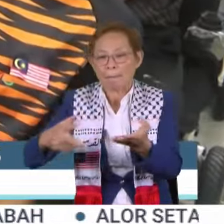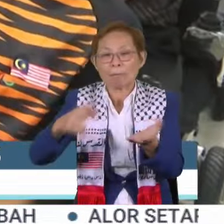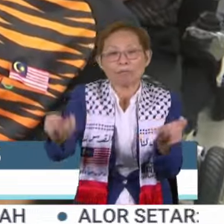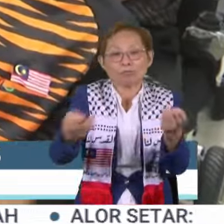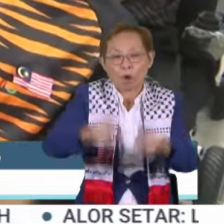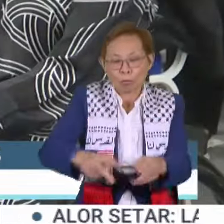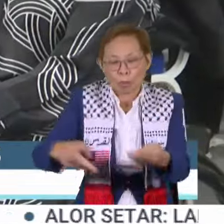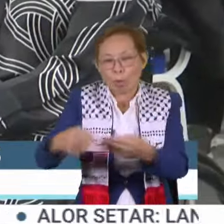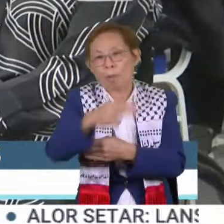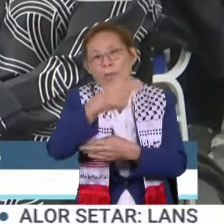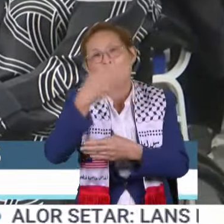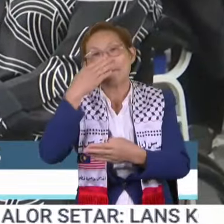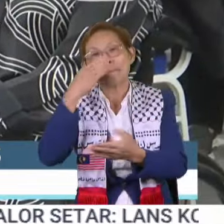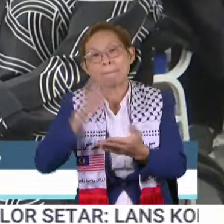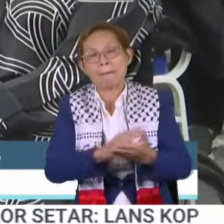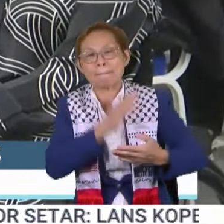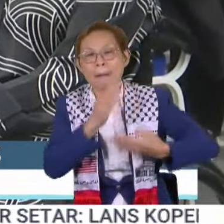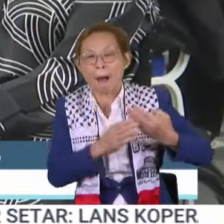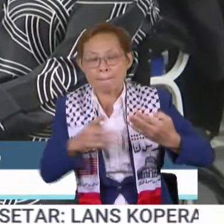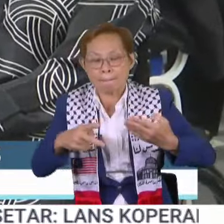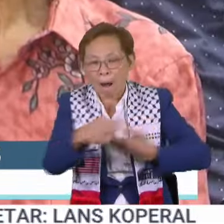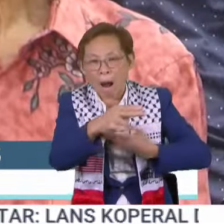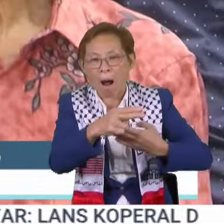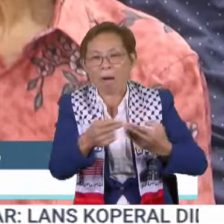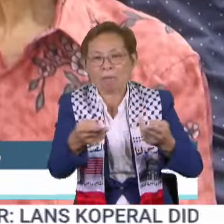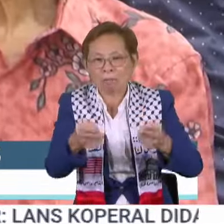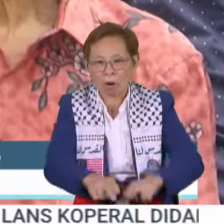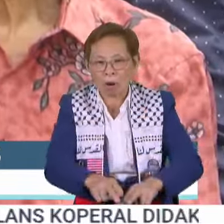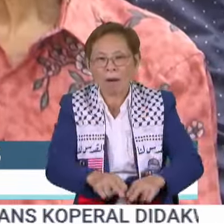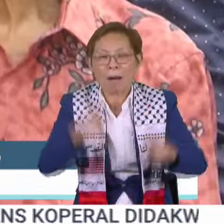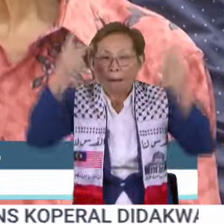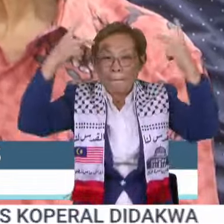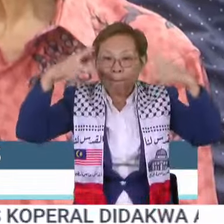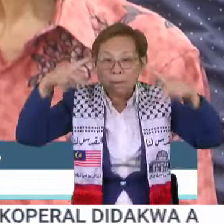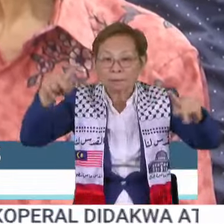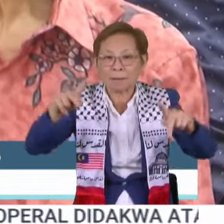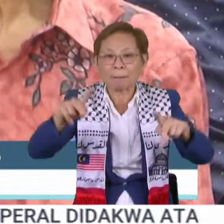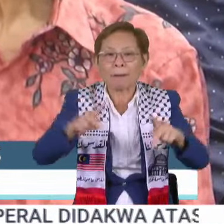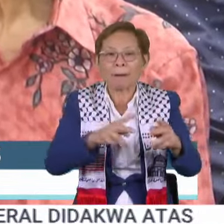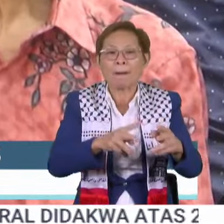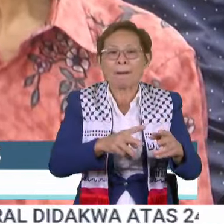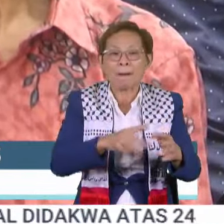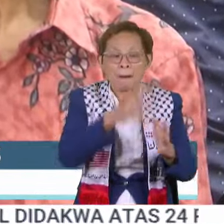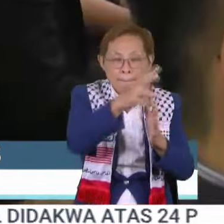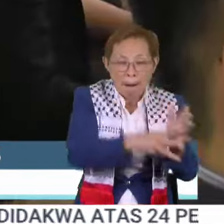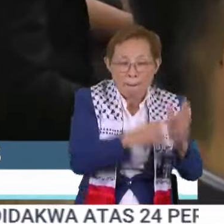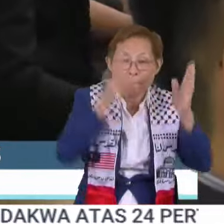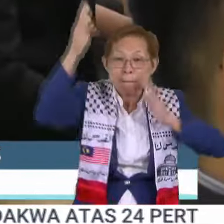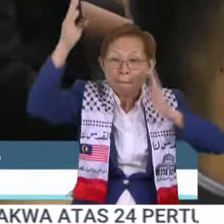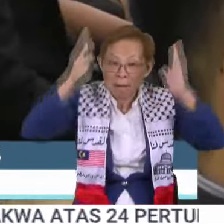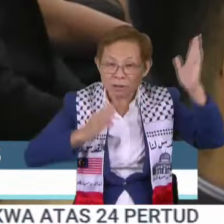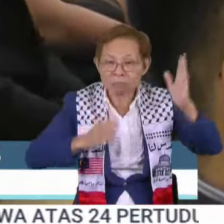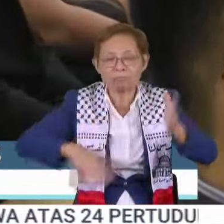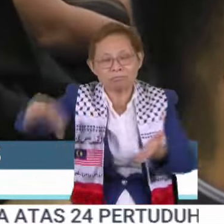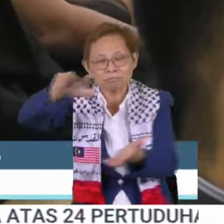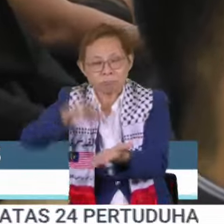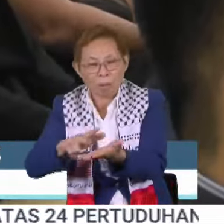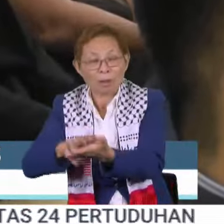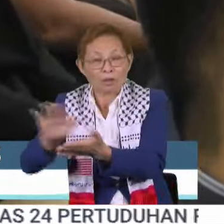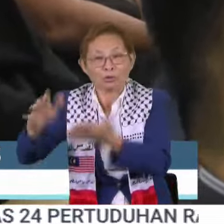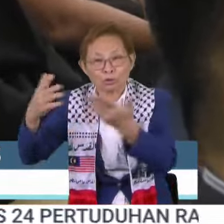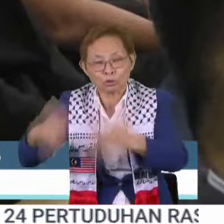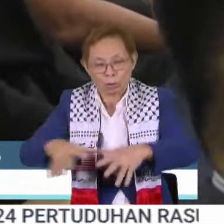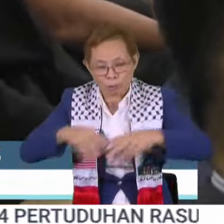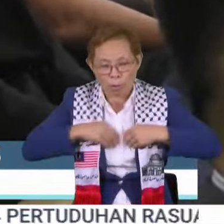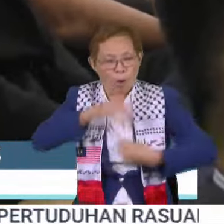atas dakwaan isu salah laku. Presiden Persatuan Renang Para Malaysia, PREMA, Datuk Seri Megati Shariman mengesahkan pihaknya